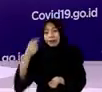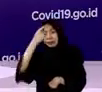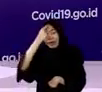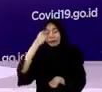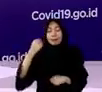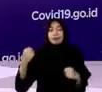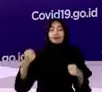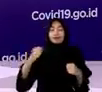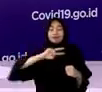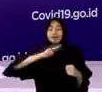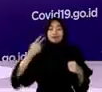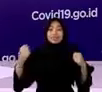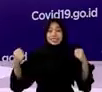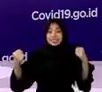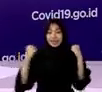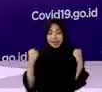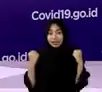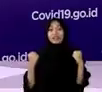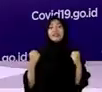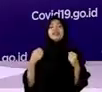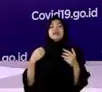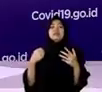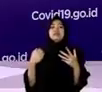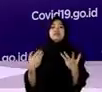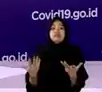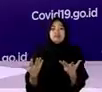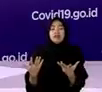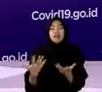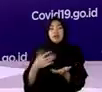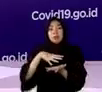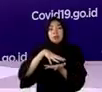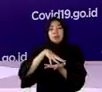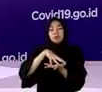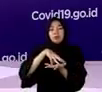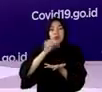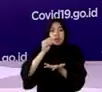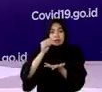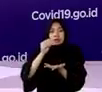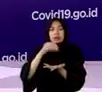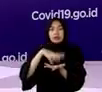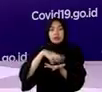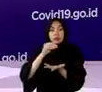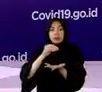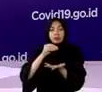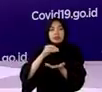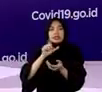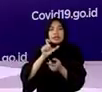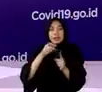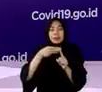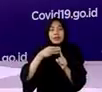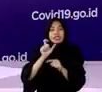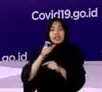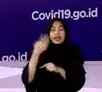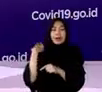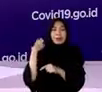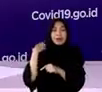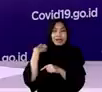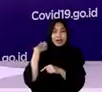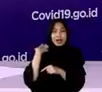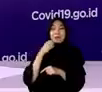dari gejala berkepanjangan COVID-19, Centers for Disease Control and Prevention atau CDC di